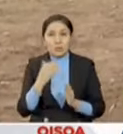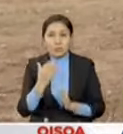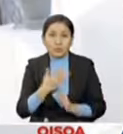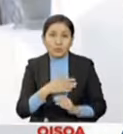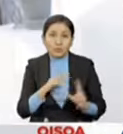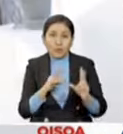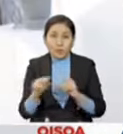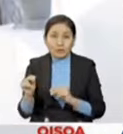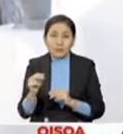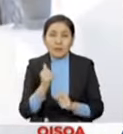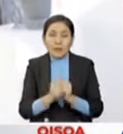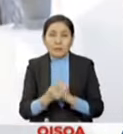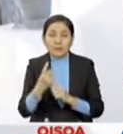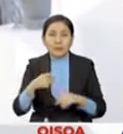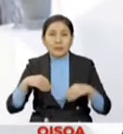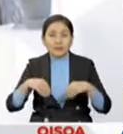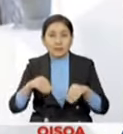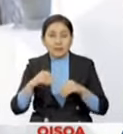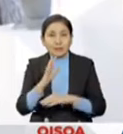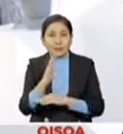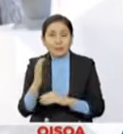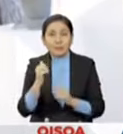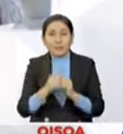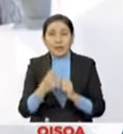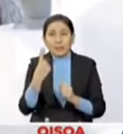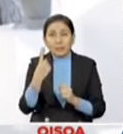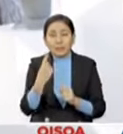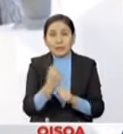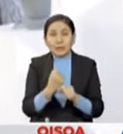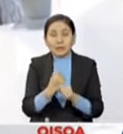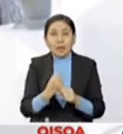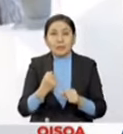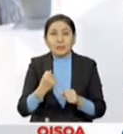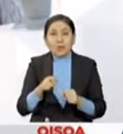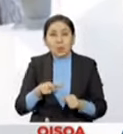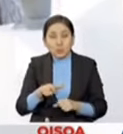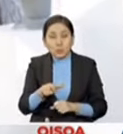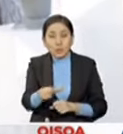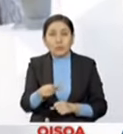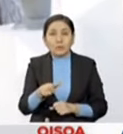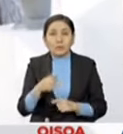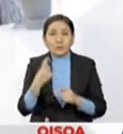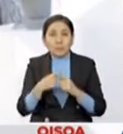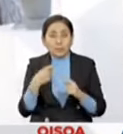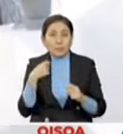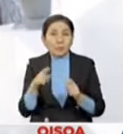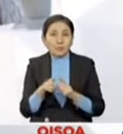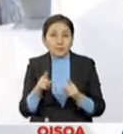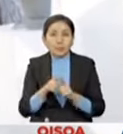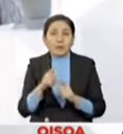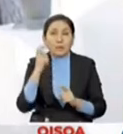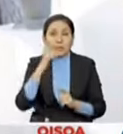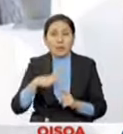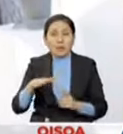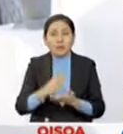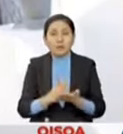omadimiz. Har bitta ekilgan daraxt, har bitta bir qarish qilingan yo'l, asfalt bilan hammasi endi kelajakka mahallamizga xizmat